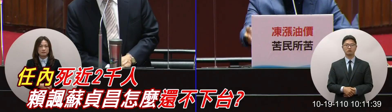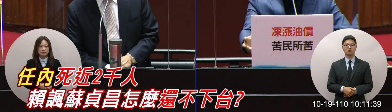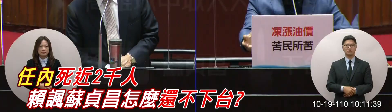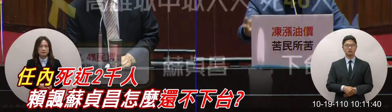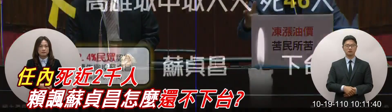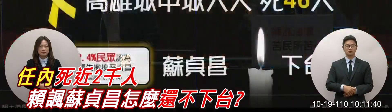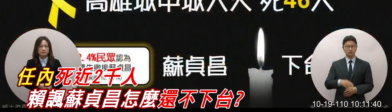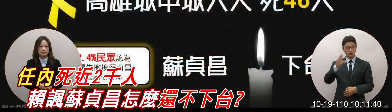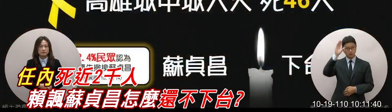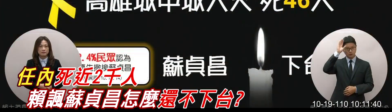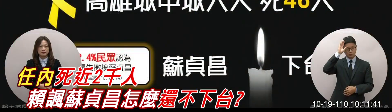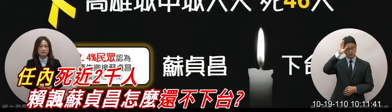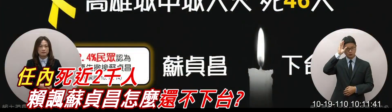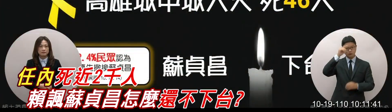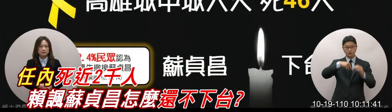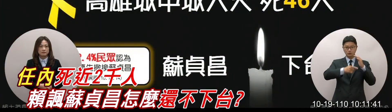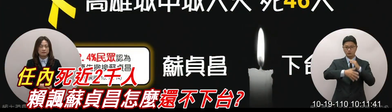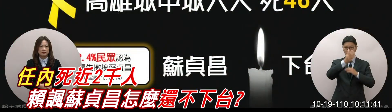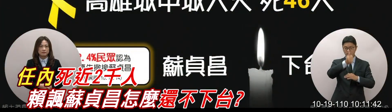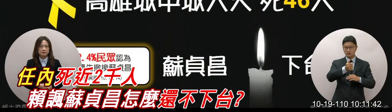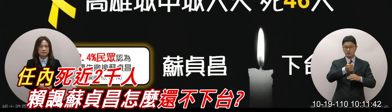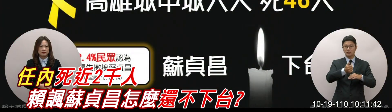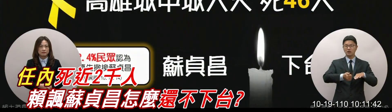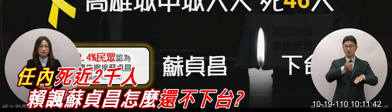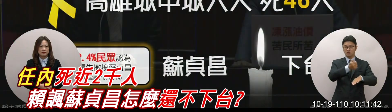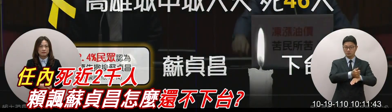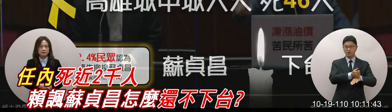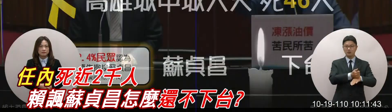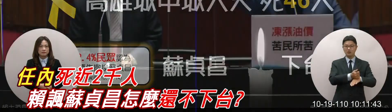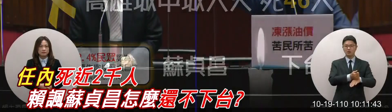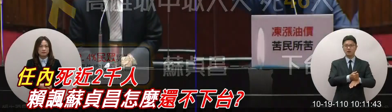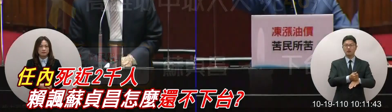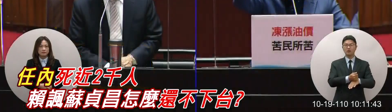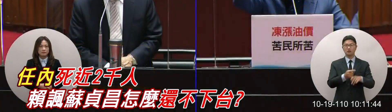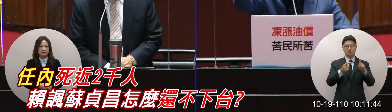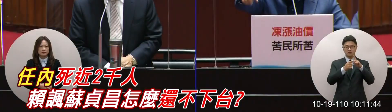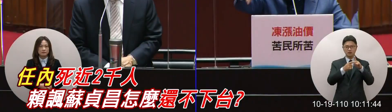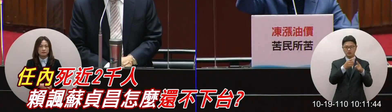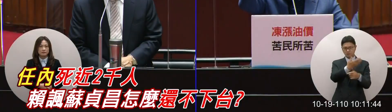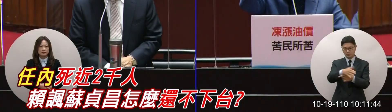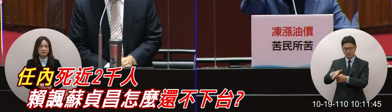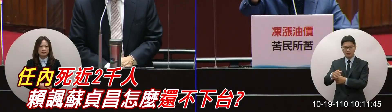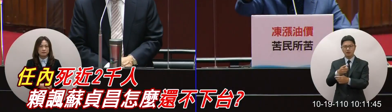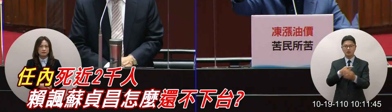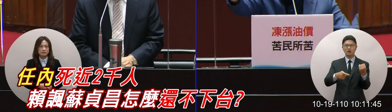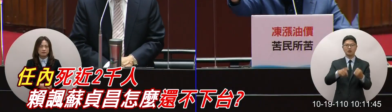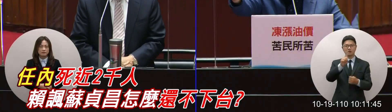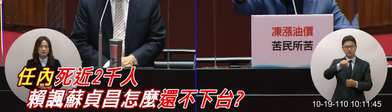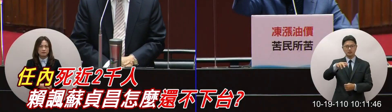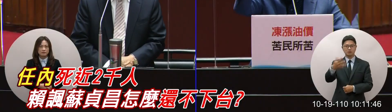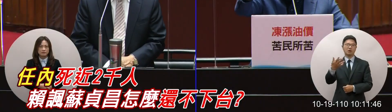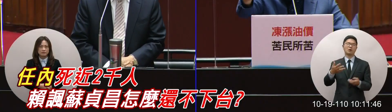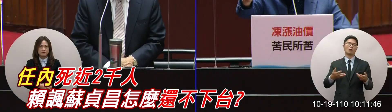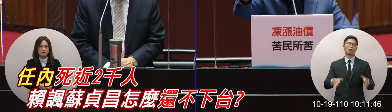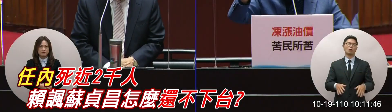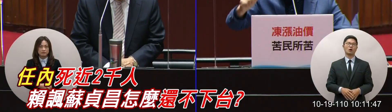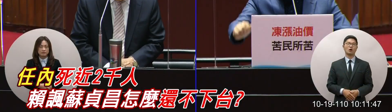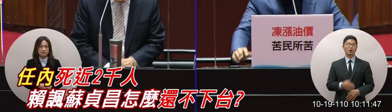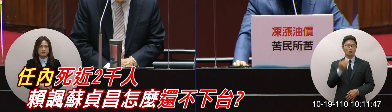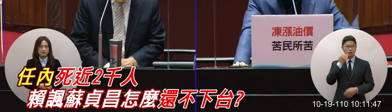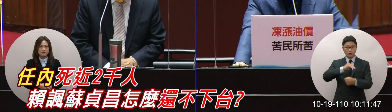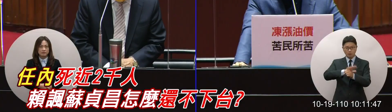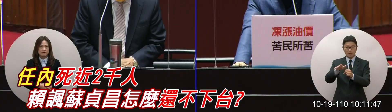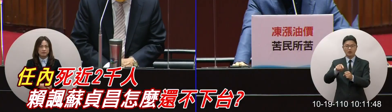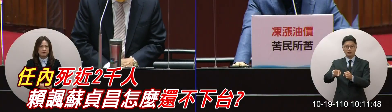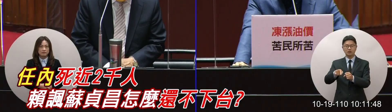内阁任内，我看你算一算，死了1800多了。 如果把疫情扣掉，死了一两百个